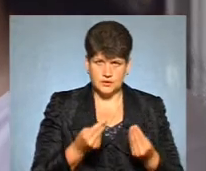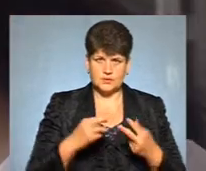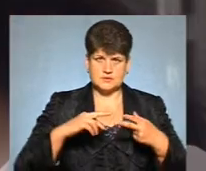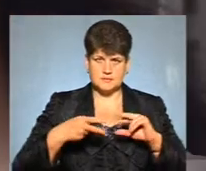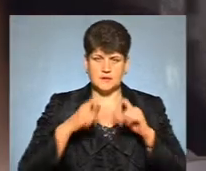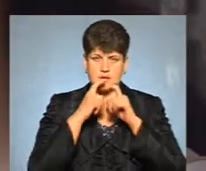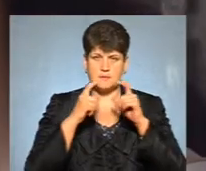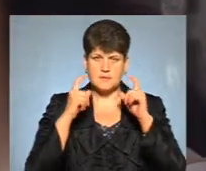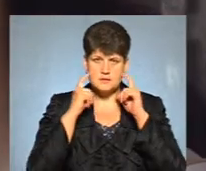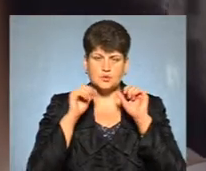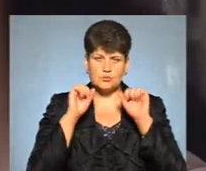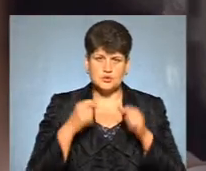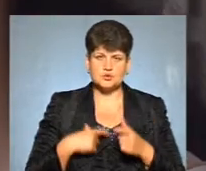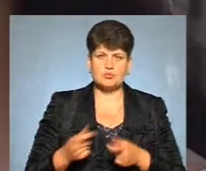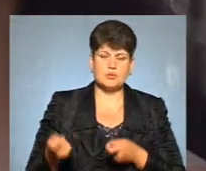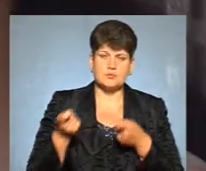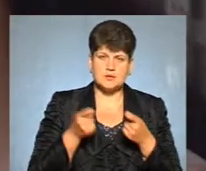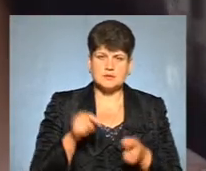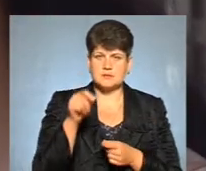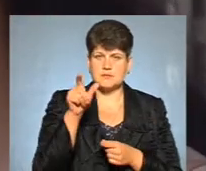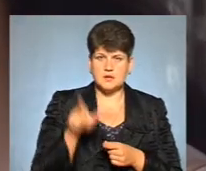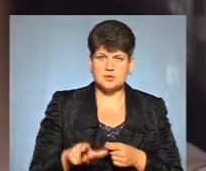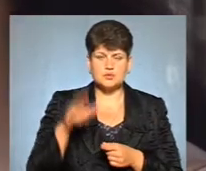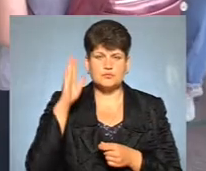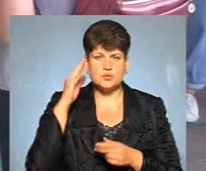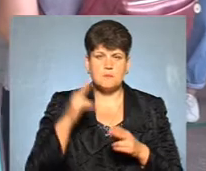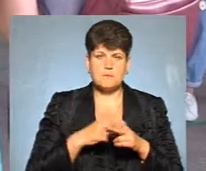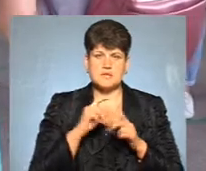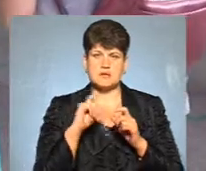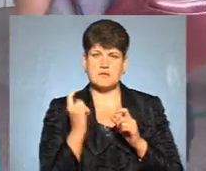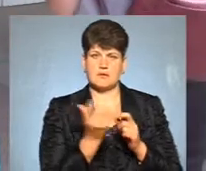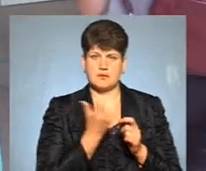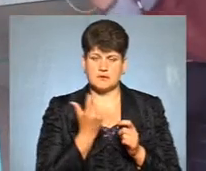маски. Можна з собою принести також пляшку з водою без етикетки.